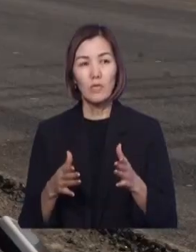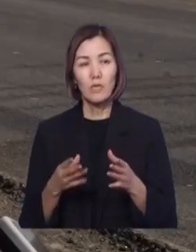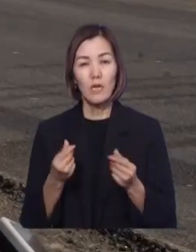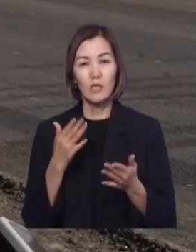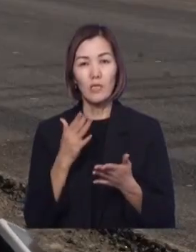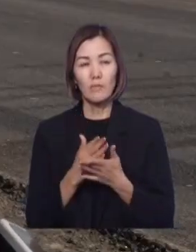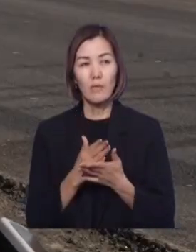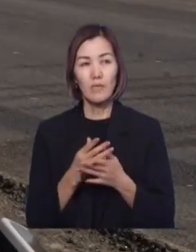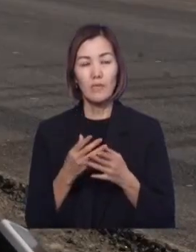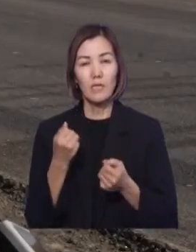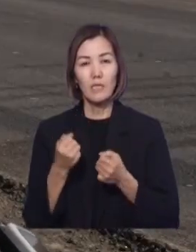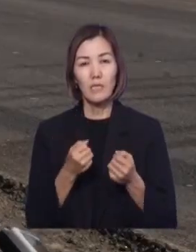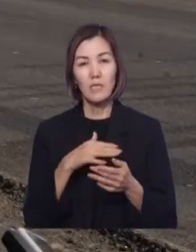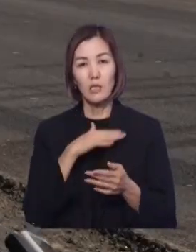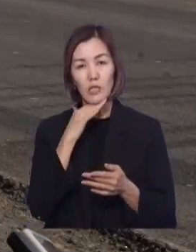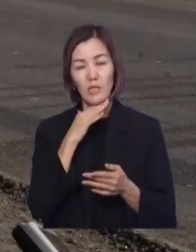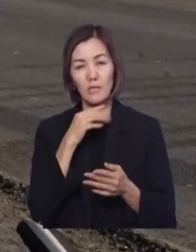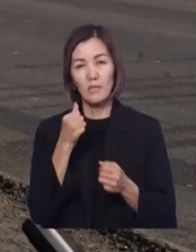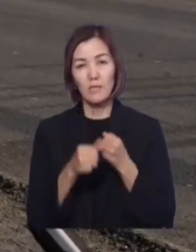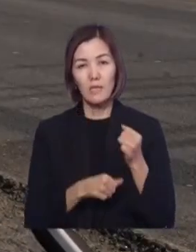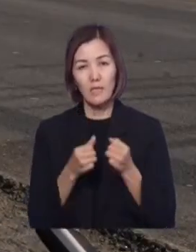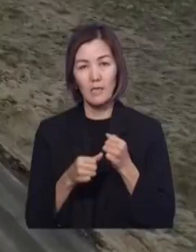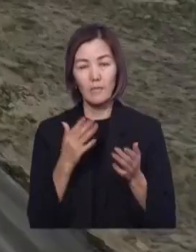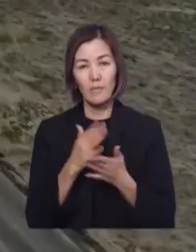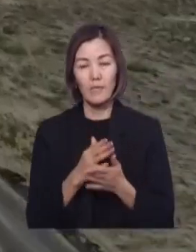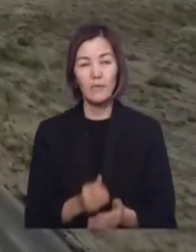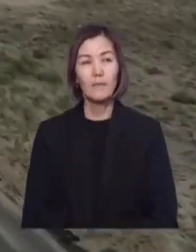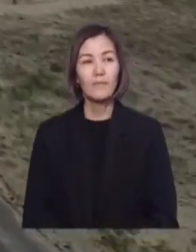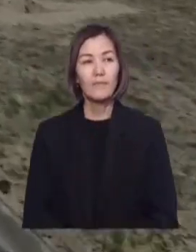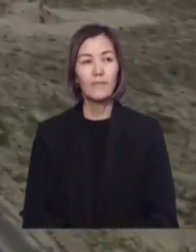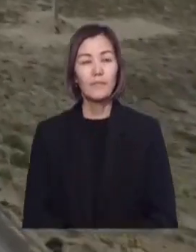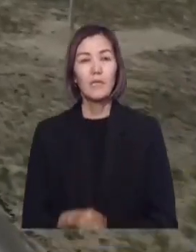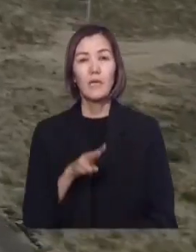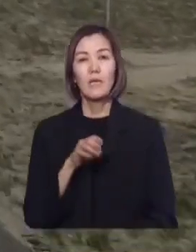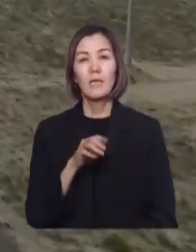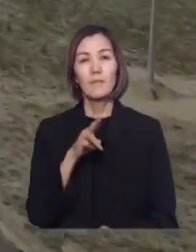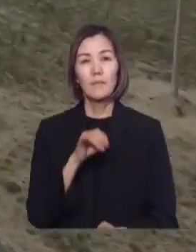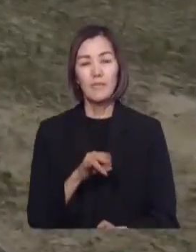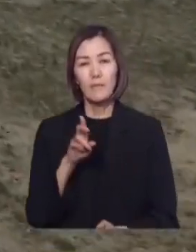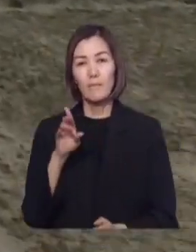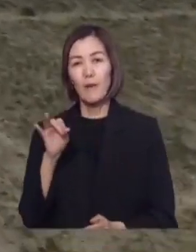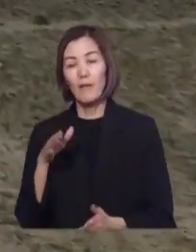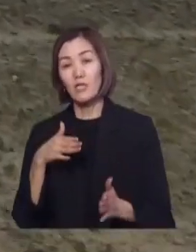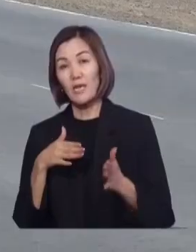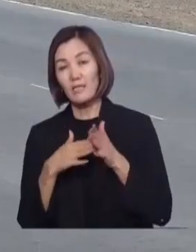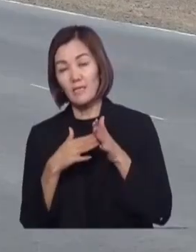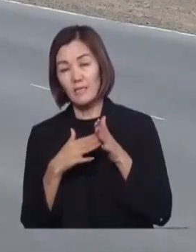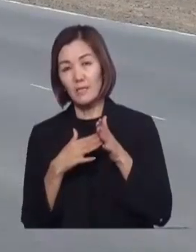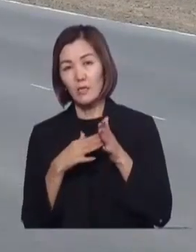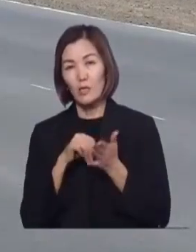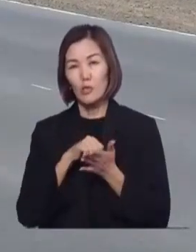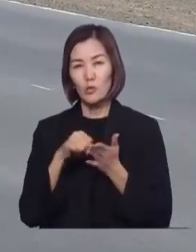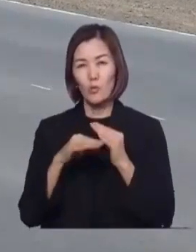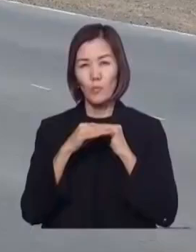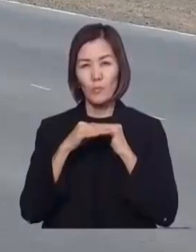бар, техника жеткілікті, қажетті материалдар жиналды. Лепсіден Балқаш көлінің жағалауына дейінгі жол тақтайдай.